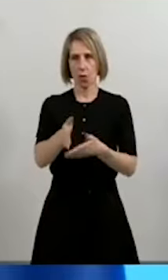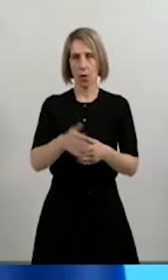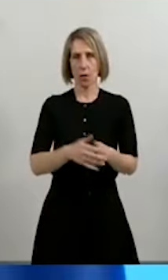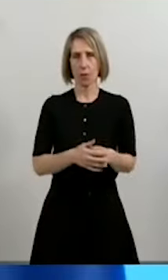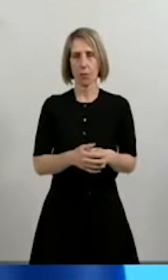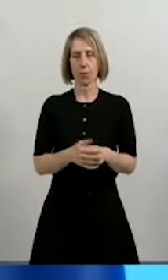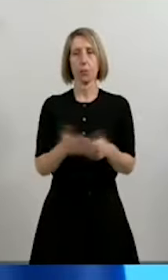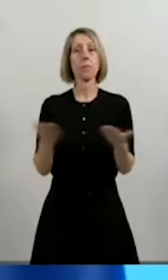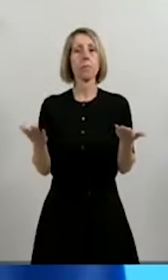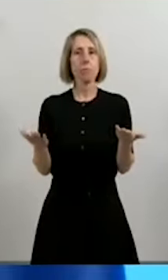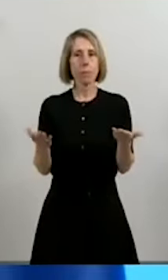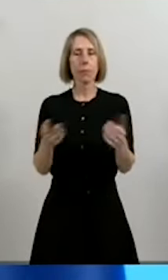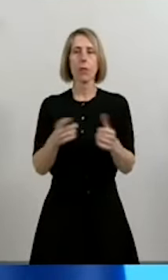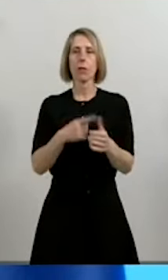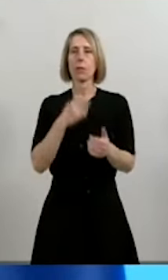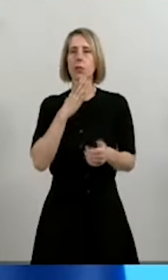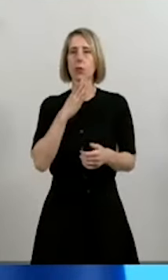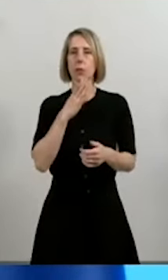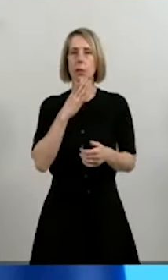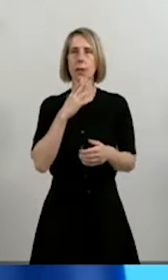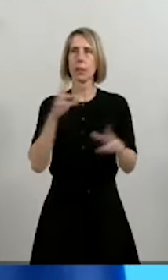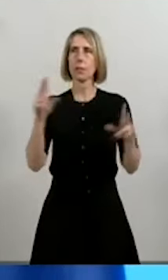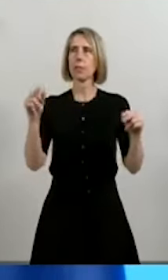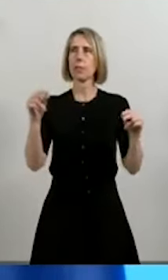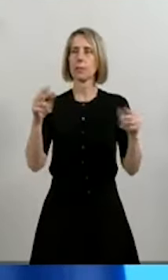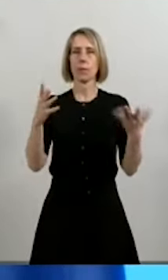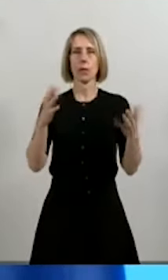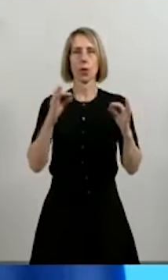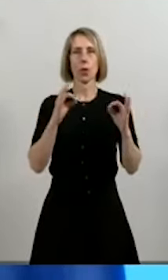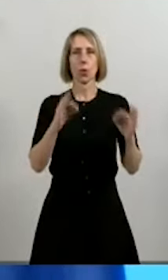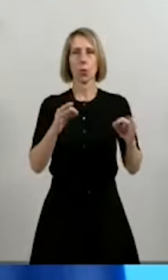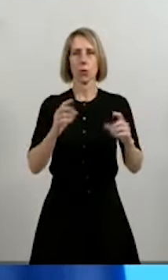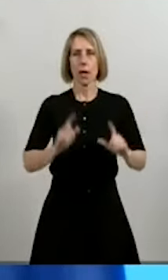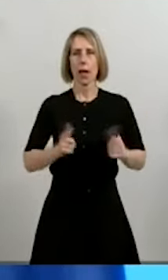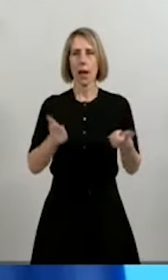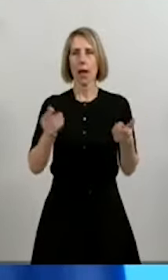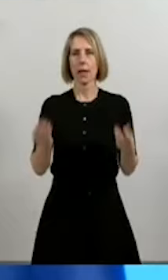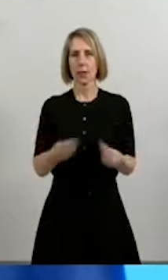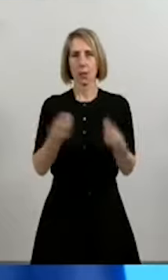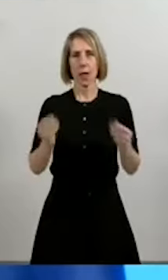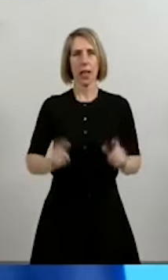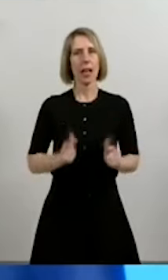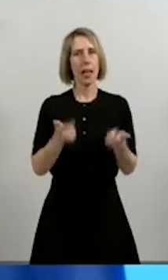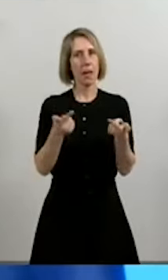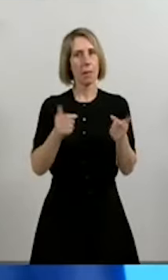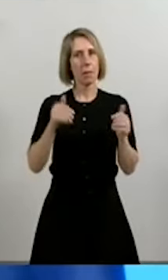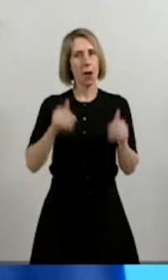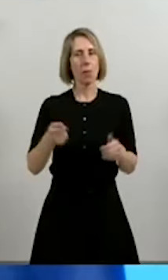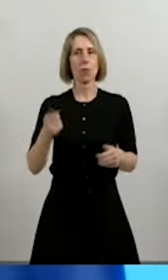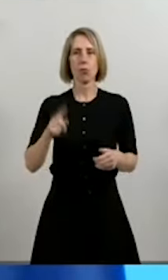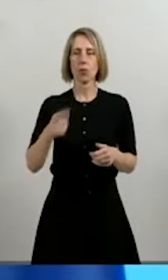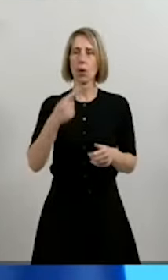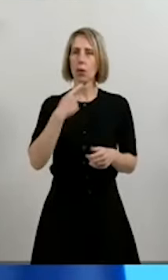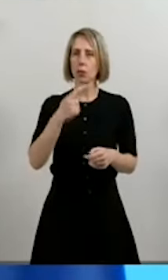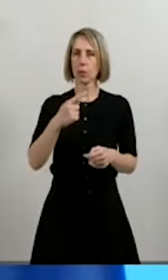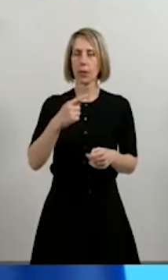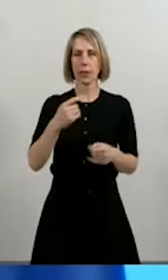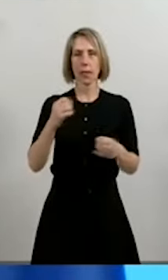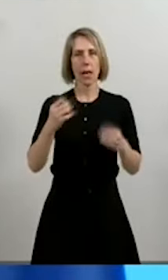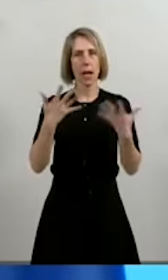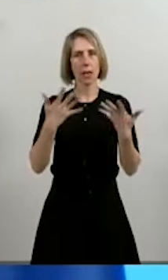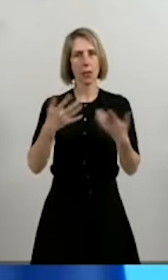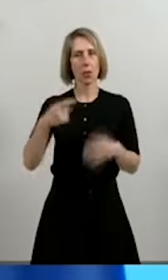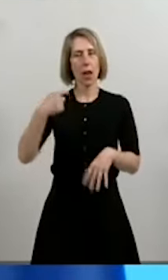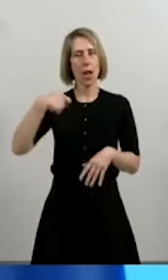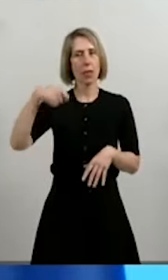Wenn wir schon vom guten und leistbaren Leben reden, dann muss man heute leider auch über die aktuelle Teuerung reden. Es